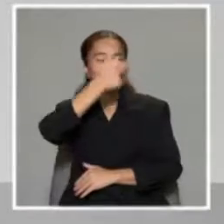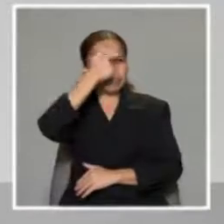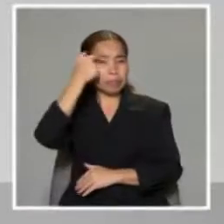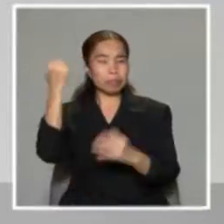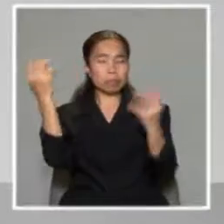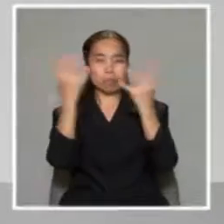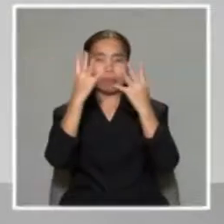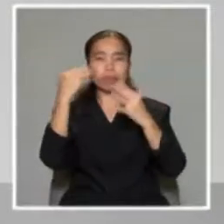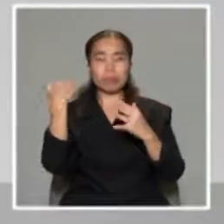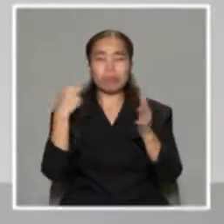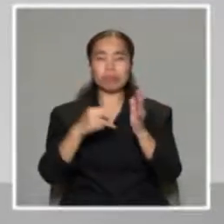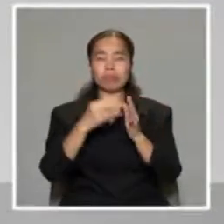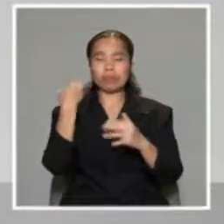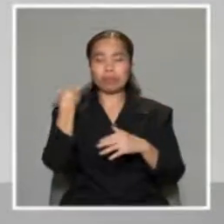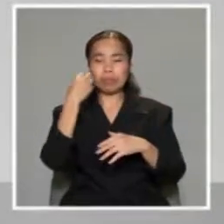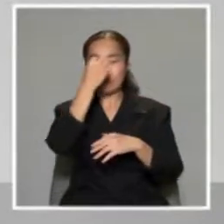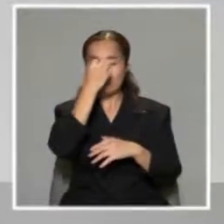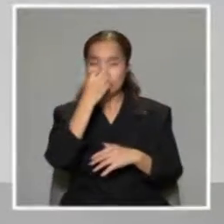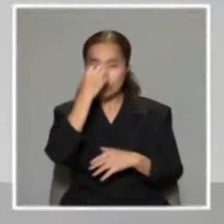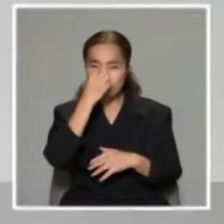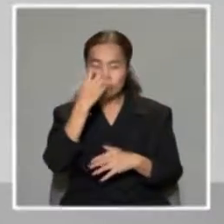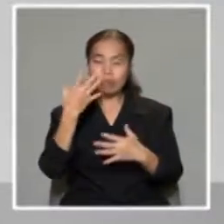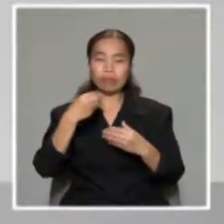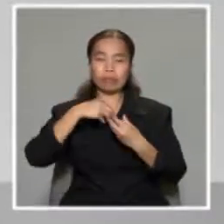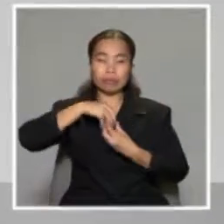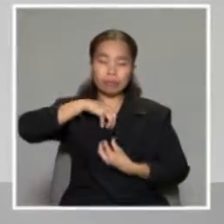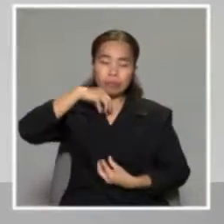ให้เกิดการระคายเคืองทางเดินหายใ